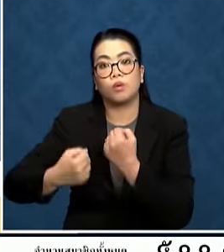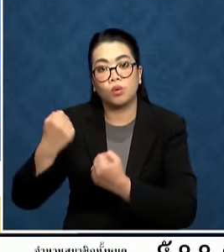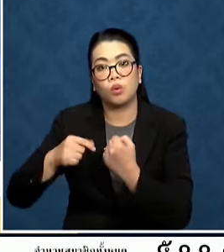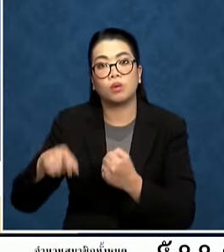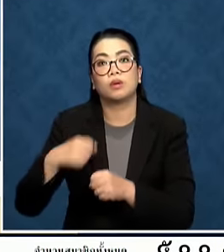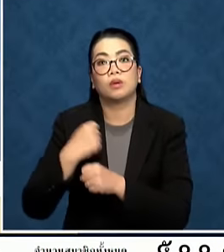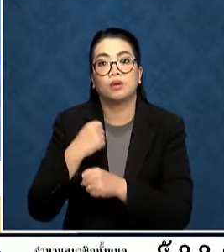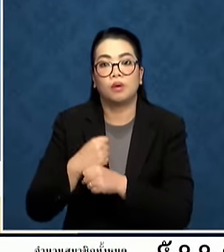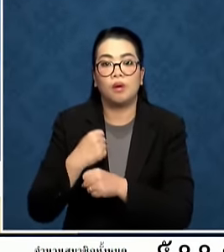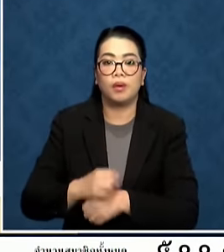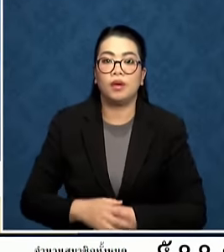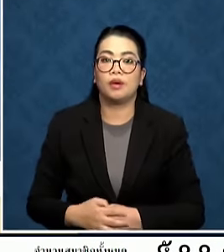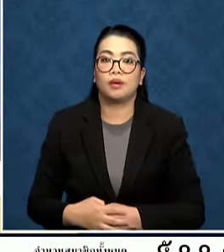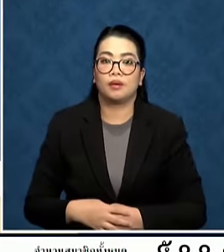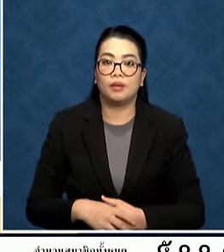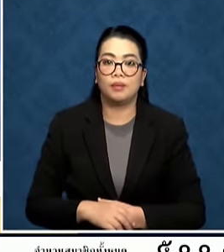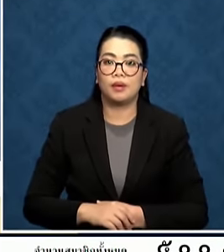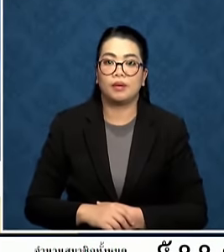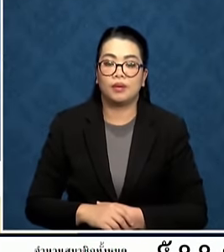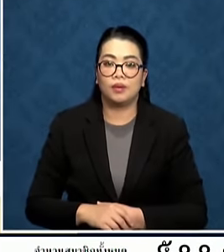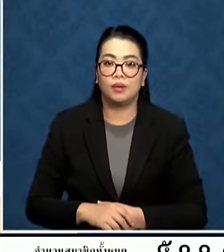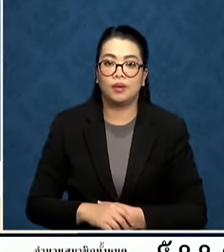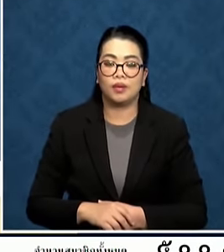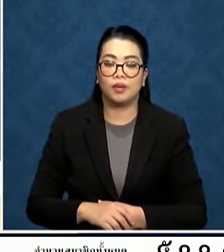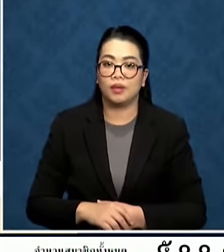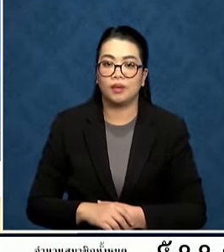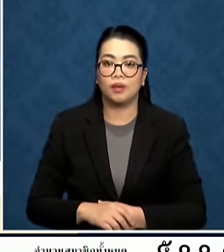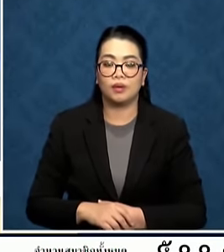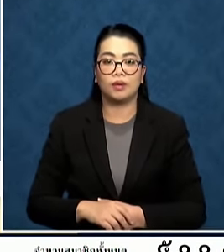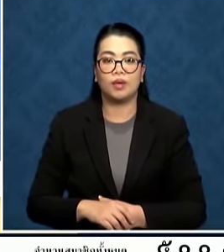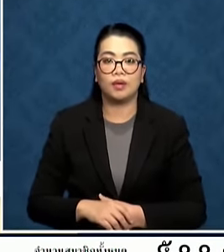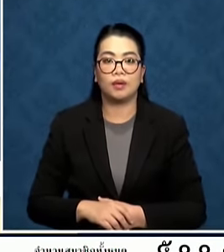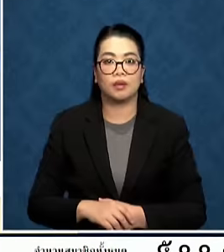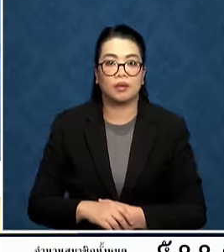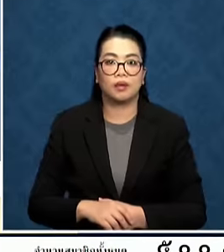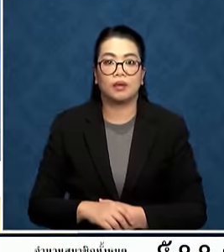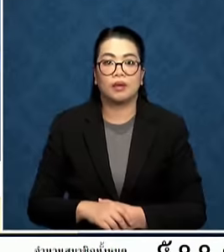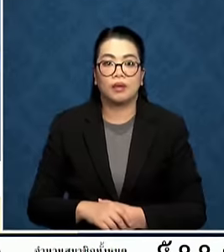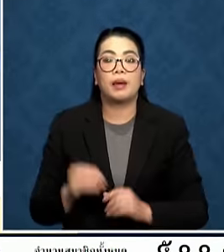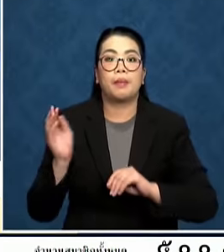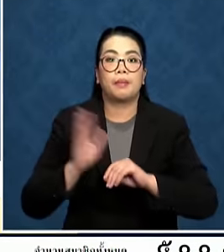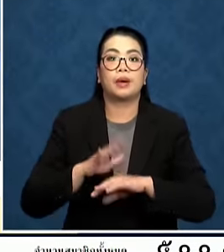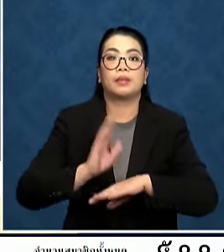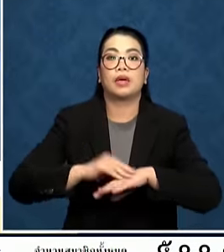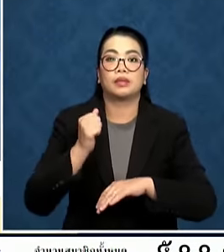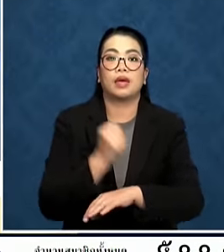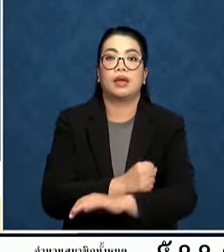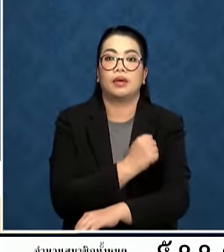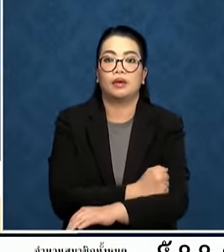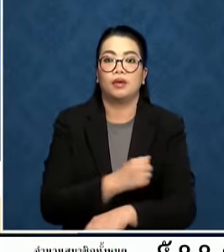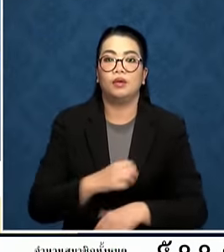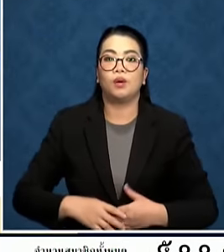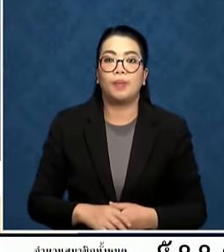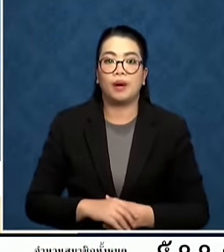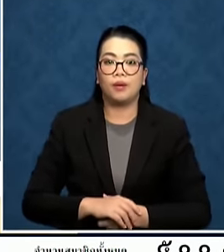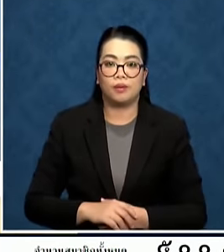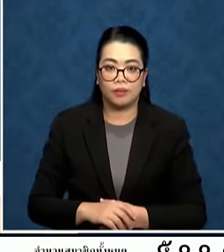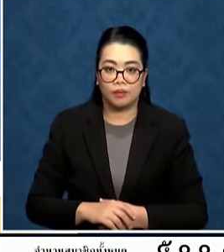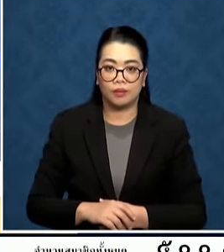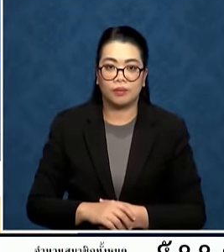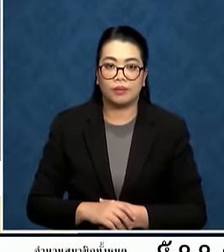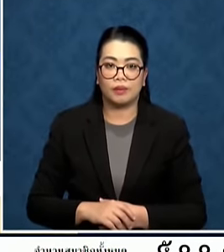ซัมรถยนต์ EVได้มันต้องมีการเตรียมการมันต้องมีการเพิ่มทักษะแรงงานให้กับแรงงานเหล่านั้นไม่งั้นก็ตรง